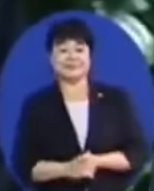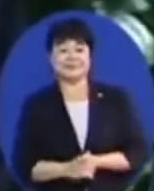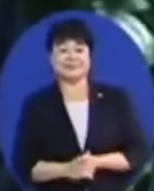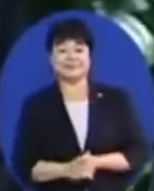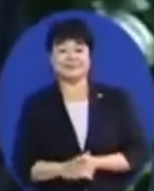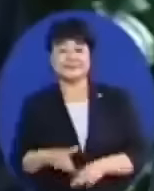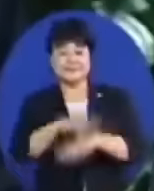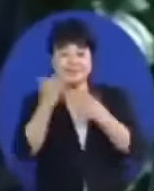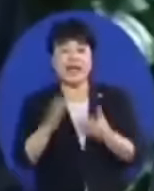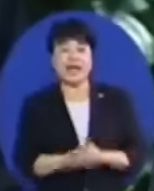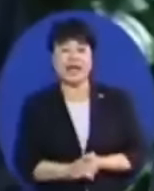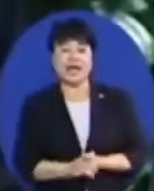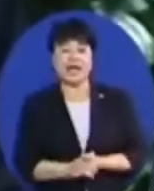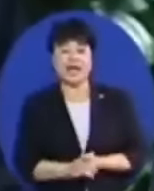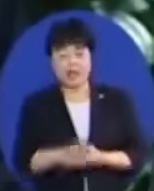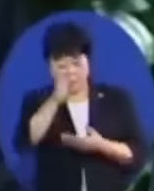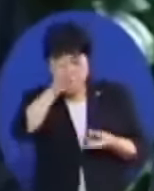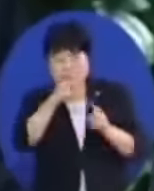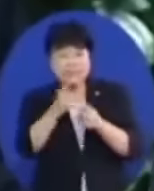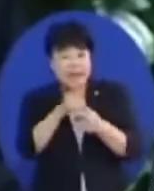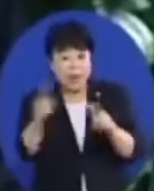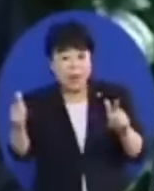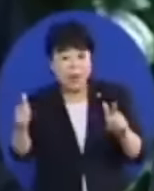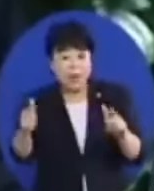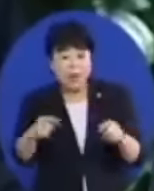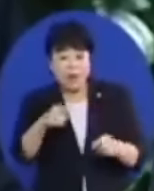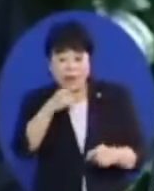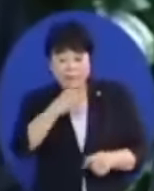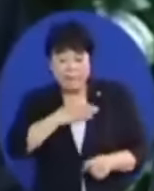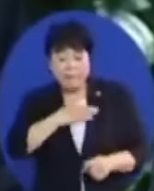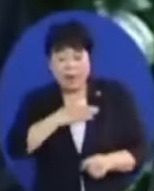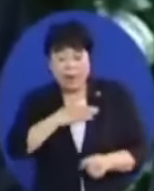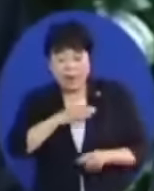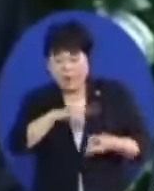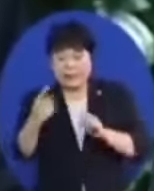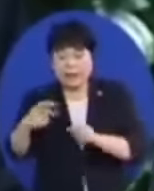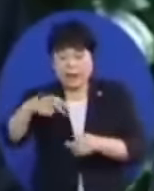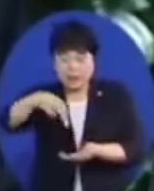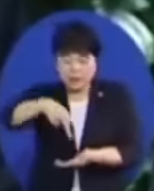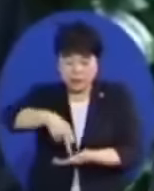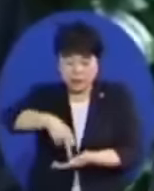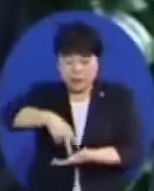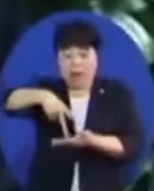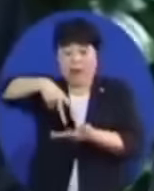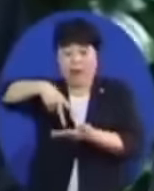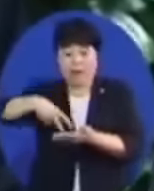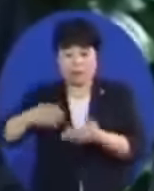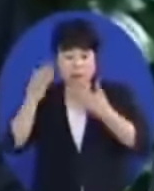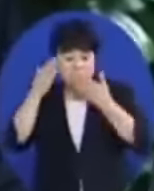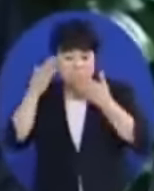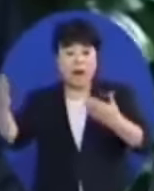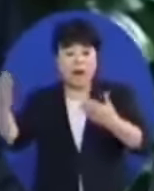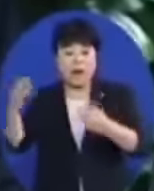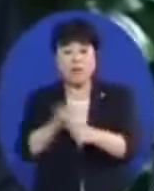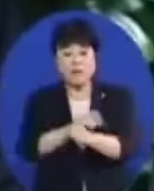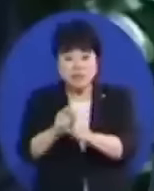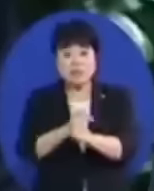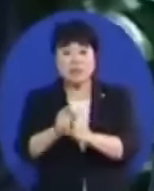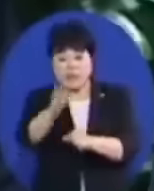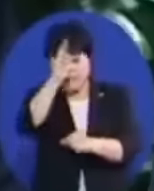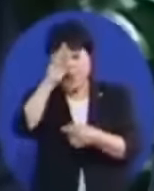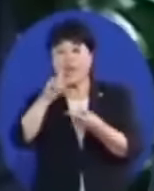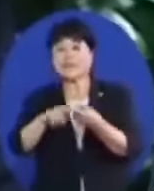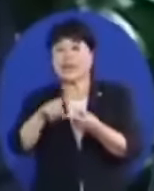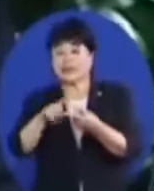다 고치지 아니하시고 폐병이 나왔다, 전륜발이가 일어난다, 귀머거리가 뜯는다, 특별한 병에 대해서